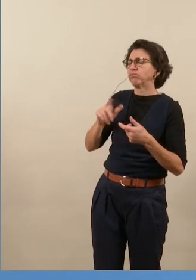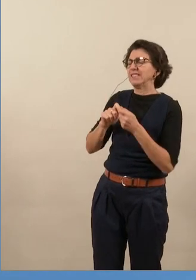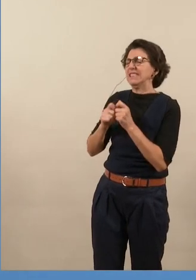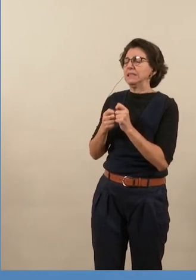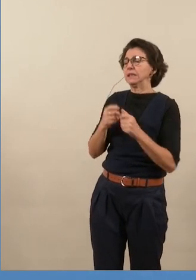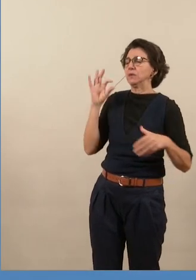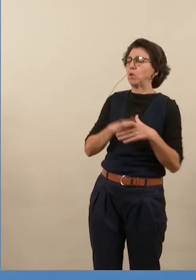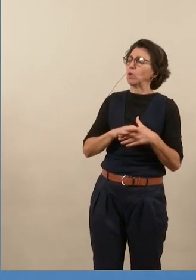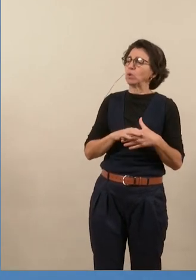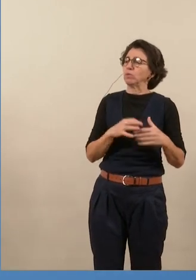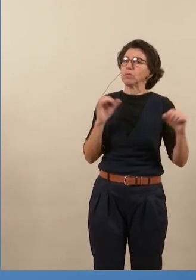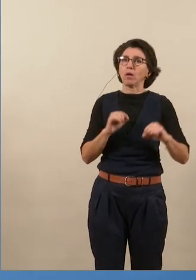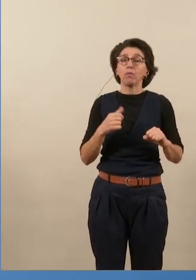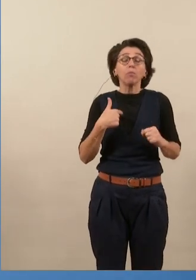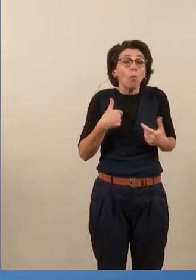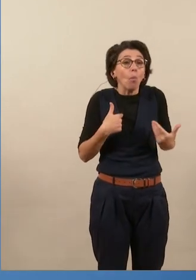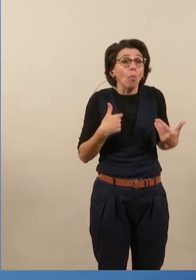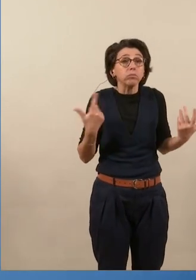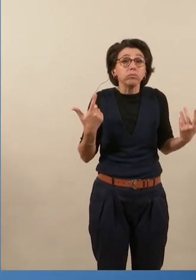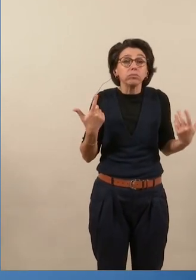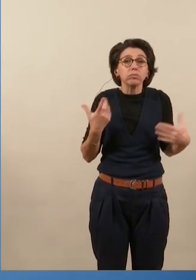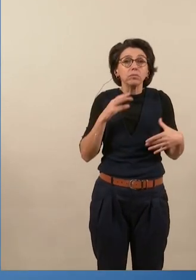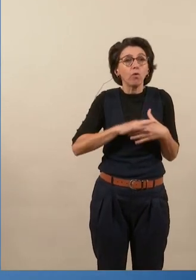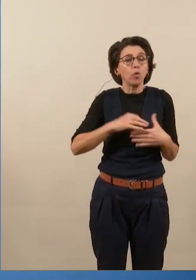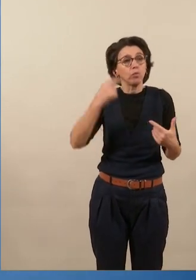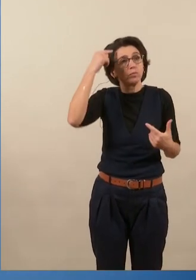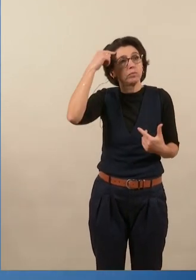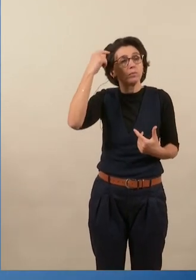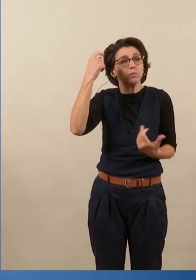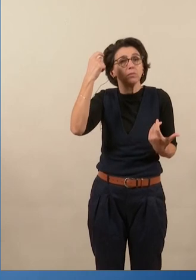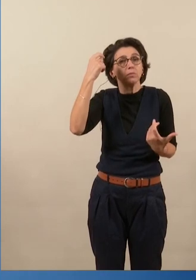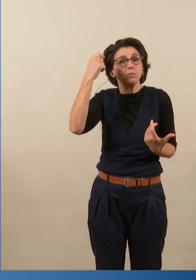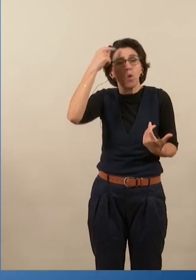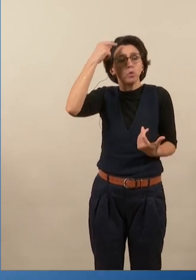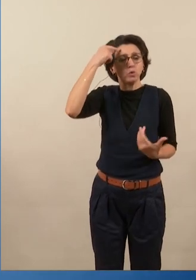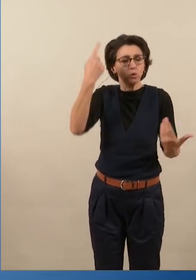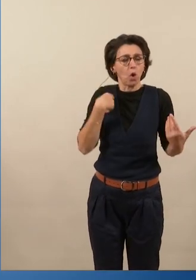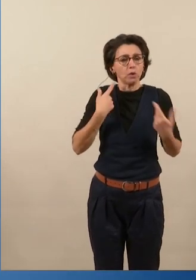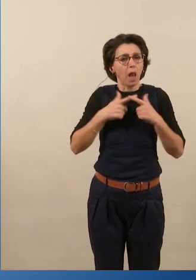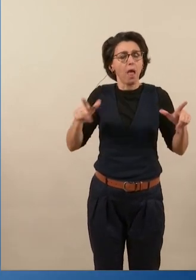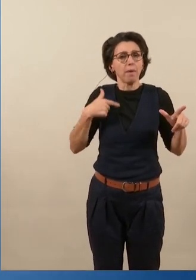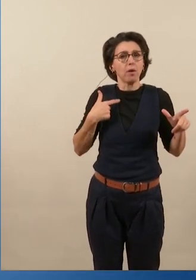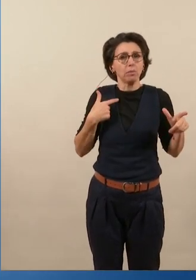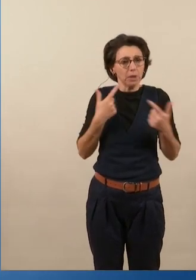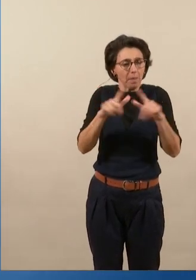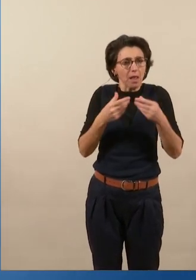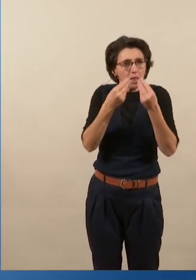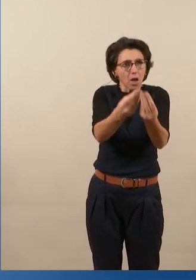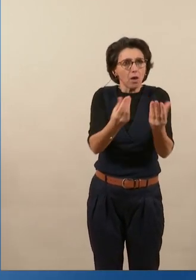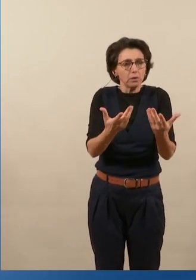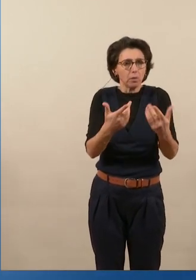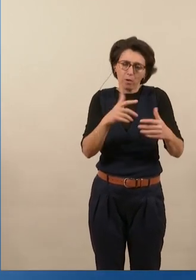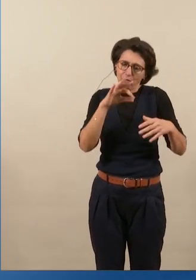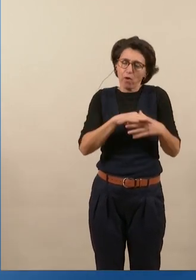c'est un vote de conscience c'est pas un vote de discipline on laisse la liberté et vous ne l'aviez pas laissé ça